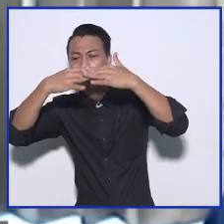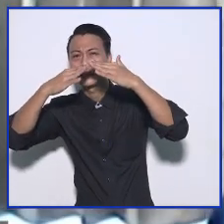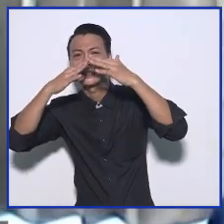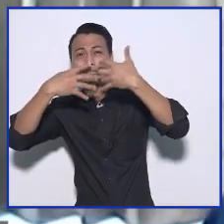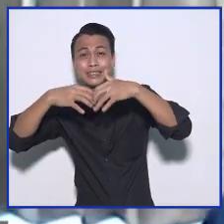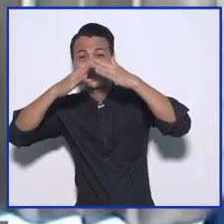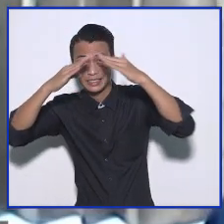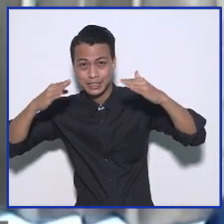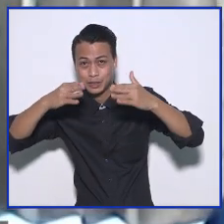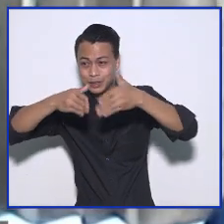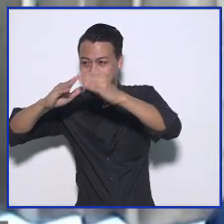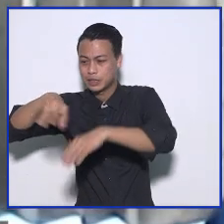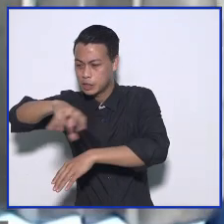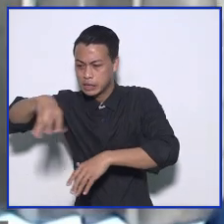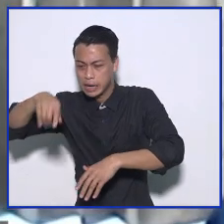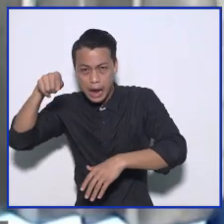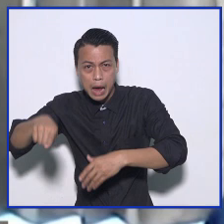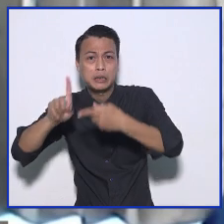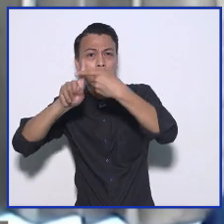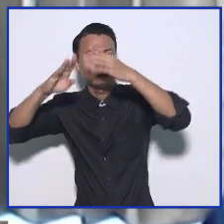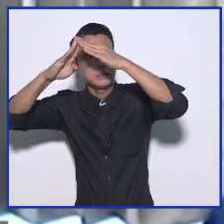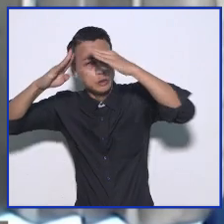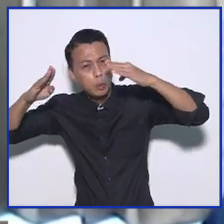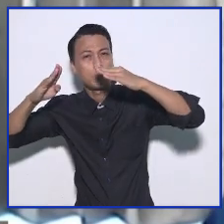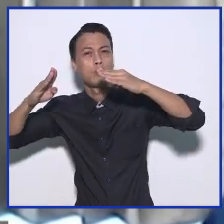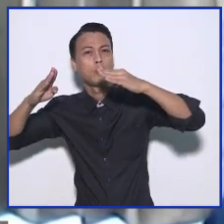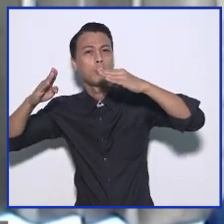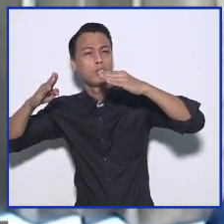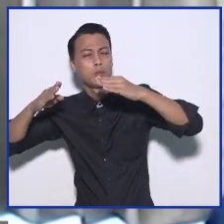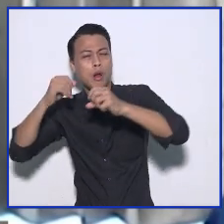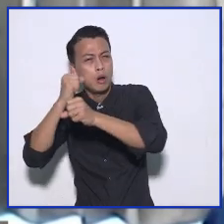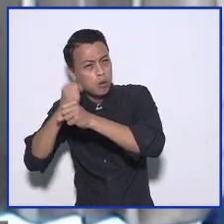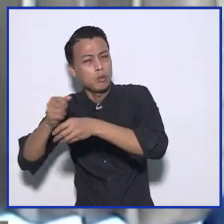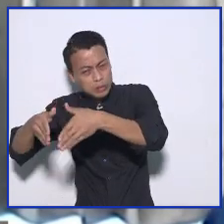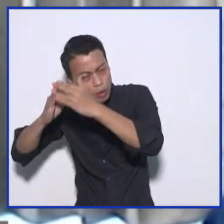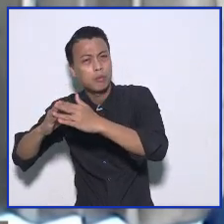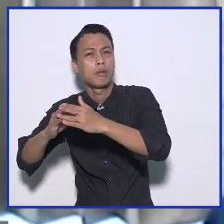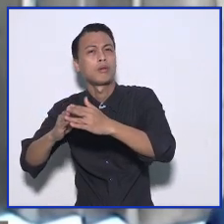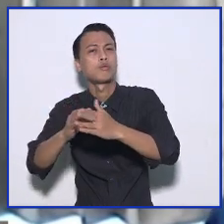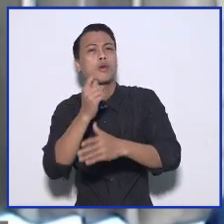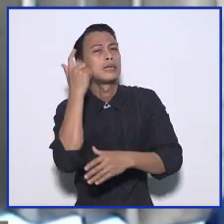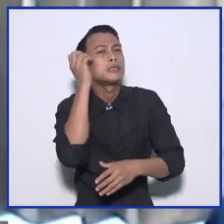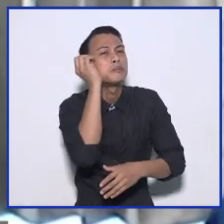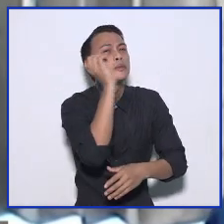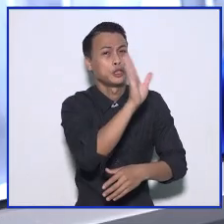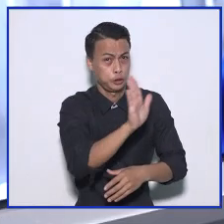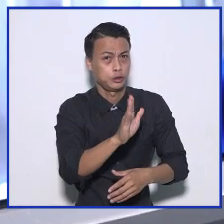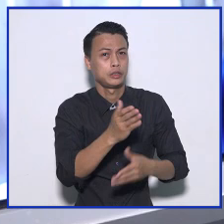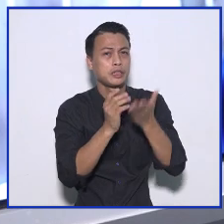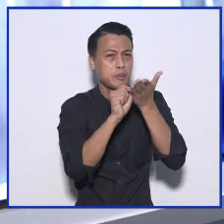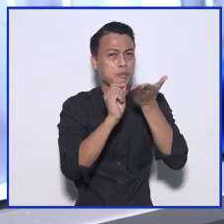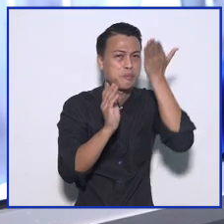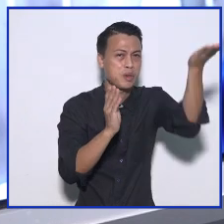စေကန်းနေကျွန်တော်တို့စက်မှုဇုံတွေမှာဖွင့်ပေးပါဖြစ်နိုင်ရင်စေကန်းကျွန်တော်စေပေးကန်းနေမဟုတ်ဘူးမီနီသီယေတာလောက်ပါတယ်ဆေးရုံအငယ်သားလေးတွေဆော